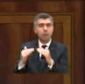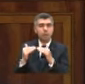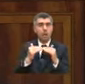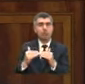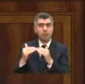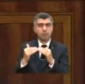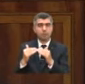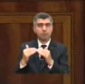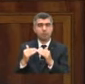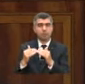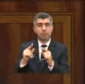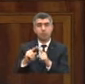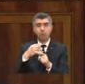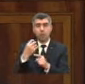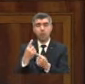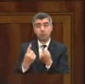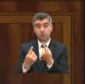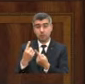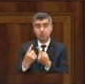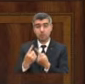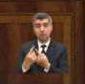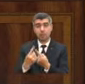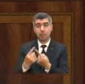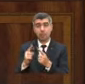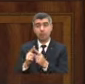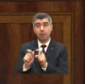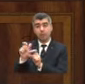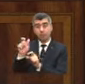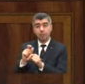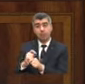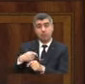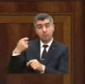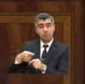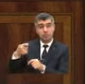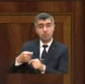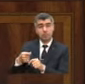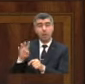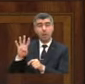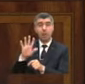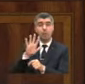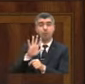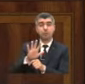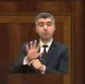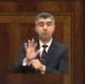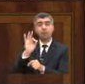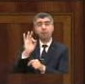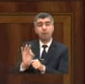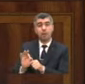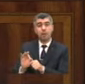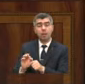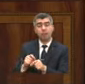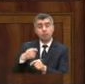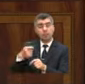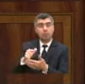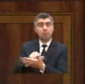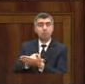والاستفادة من هذه التعويضات تكون نسبة، لأن اليوم المؤمن كيخلص تقريبا 54% من مصاريف العلاج وهو